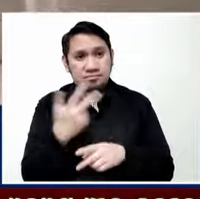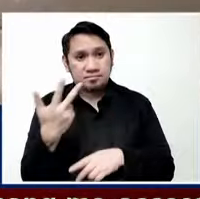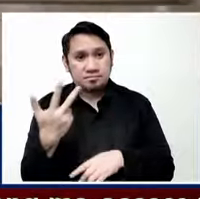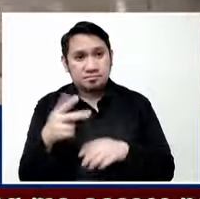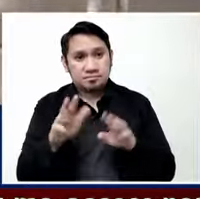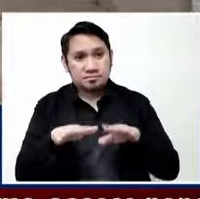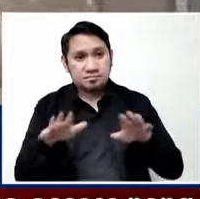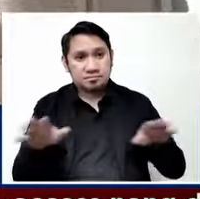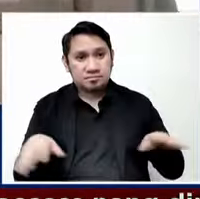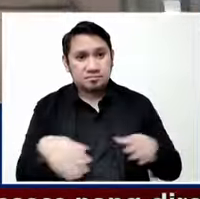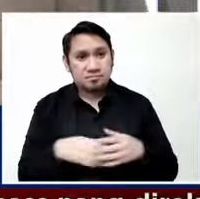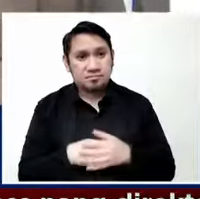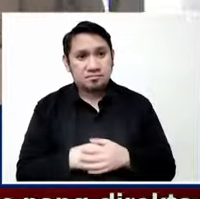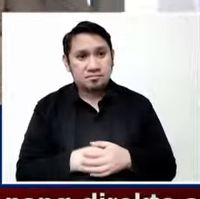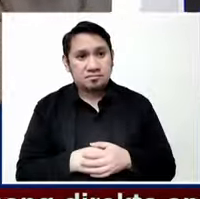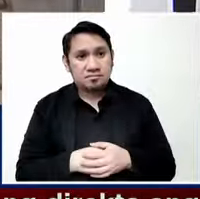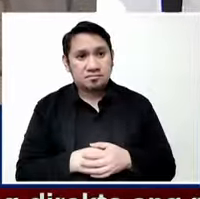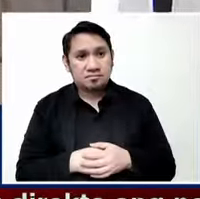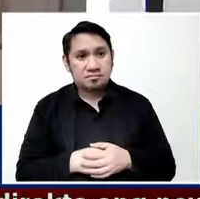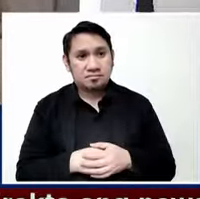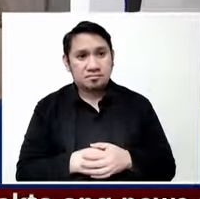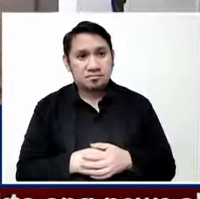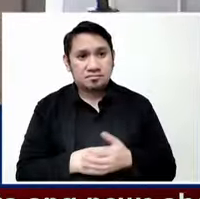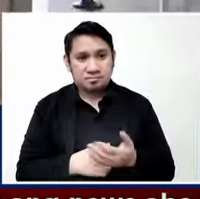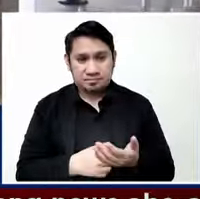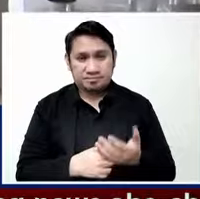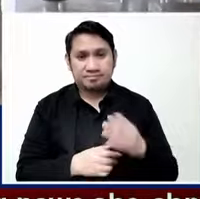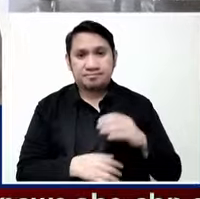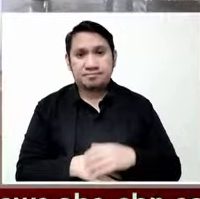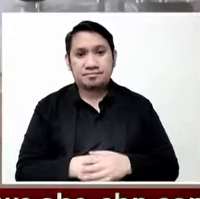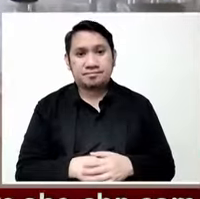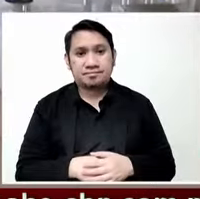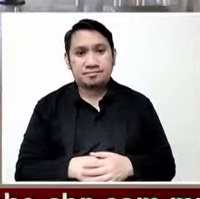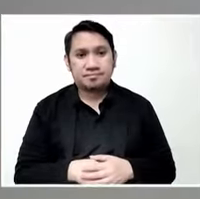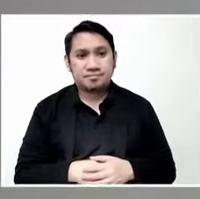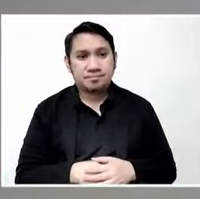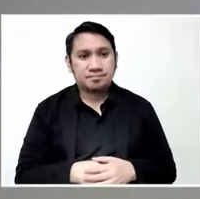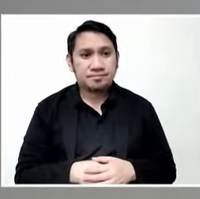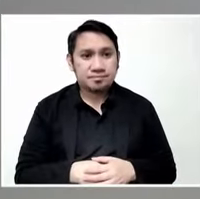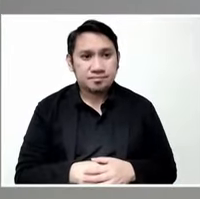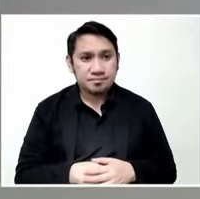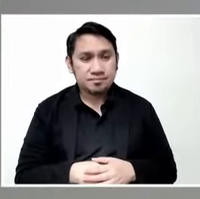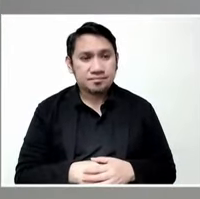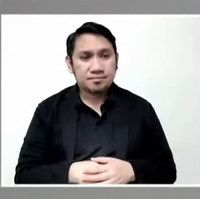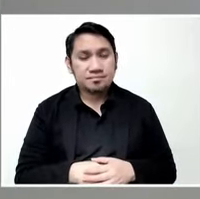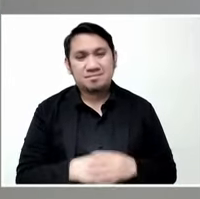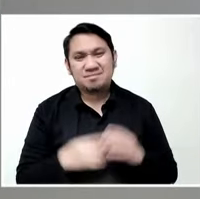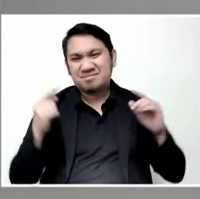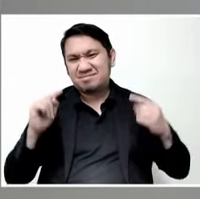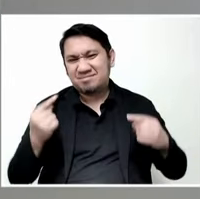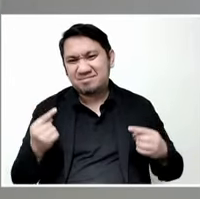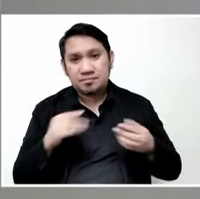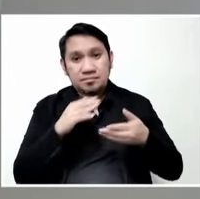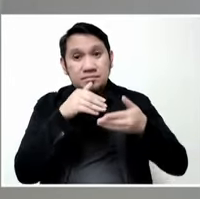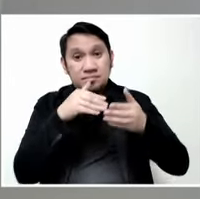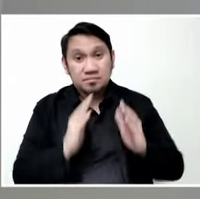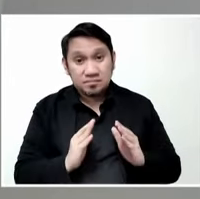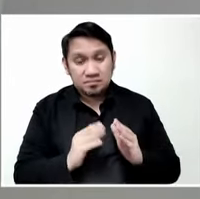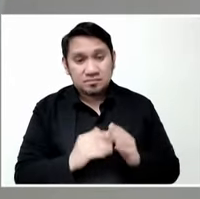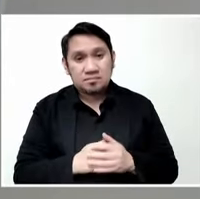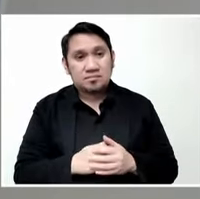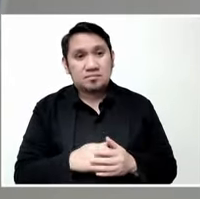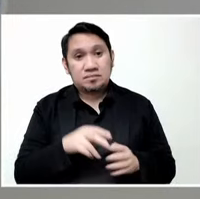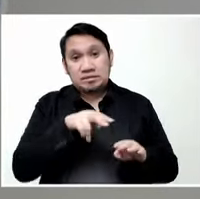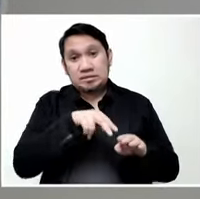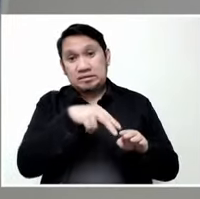mga anak. Robert Mano, ABS-CBN News. Sugatan ng isang estudyante matapos tumilapon